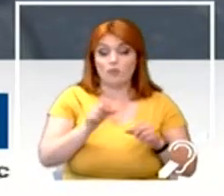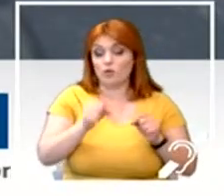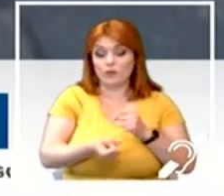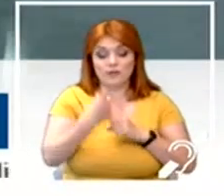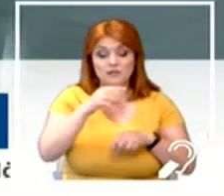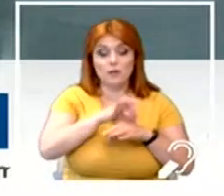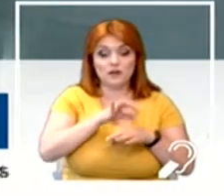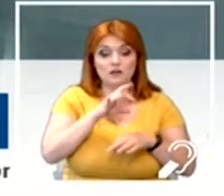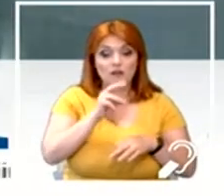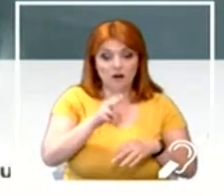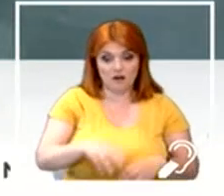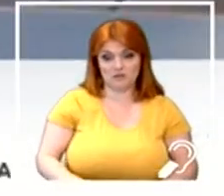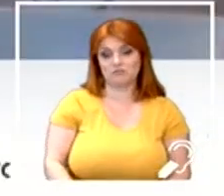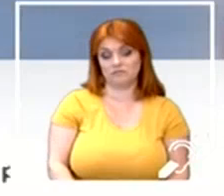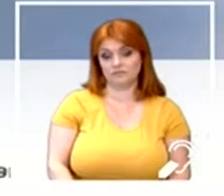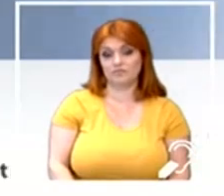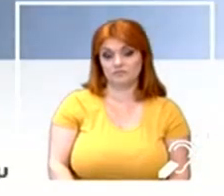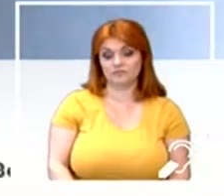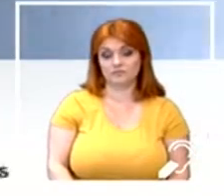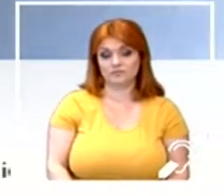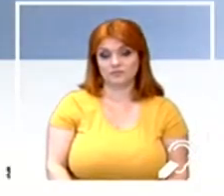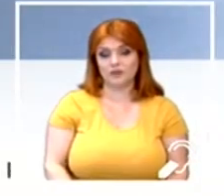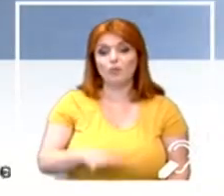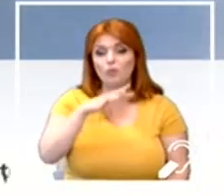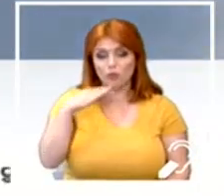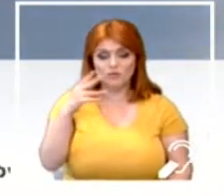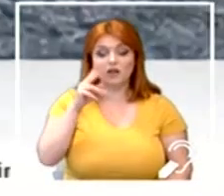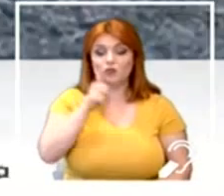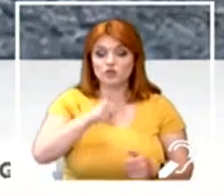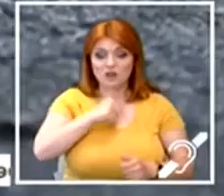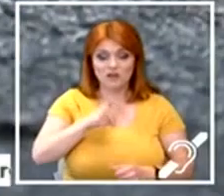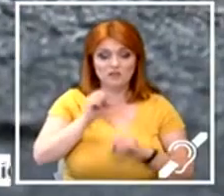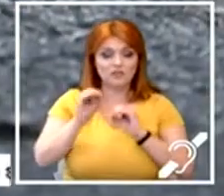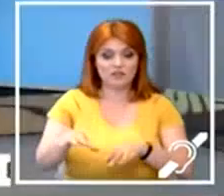Sănătății, doar 30% dintre fumători au încercat să se lase de fumat.